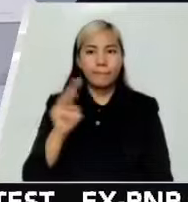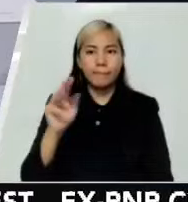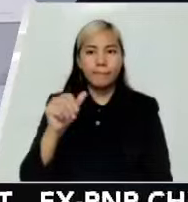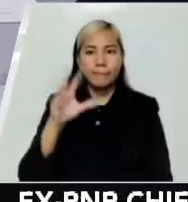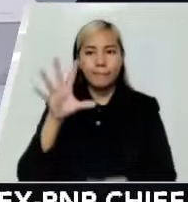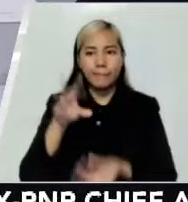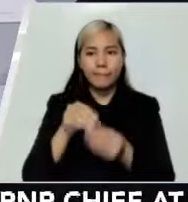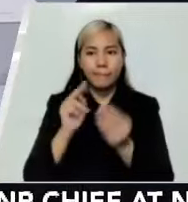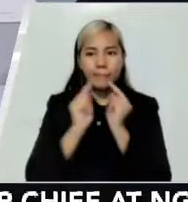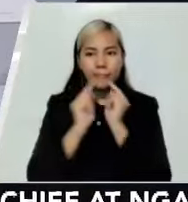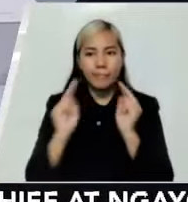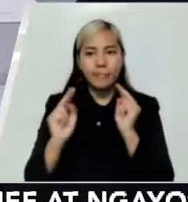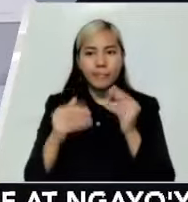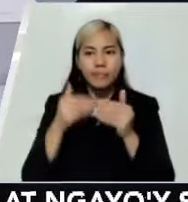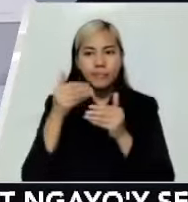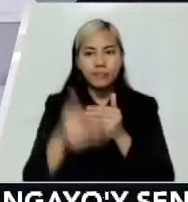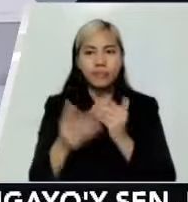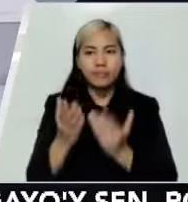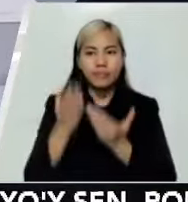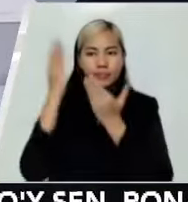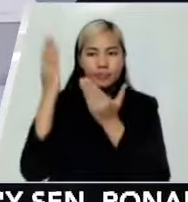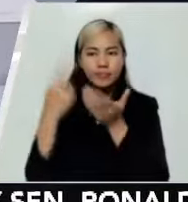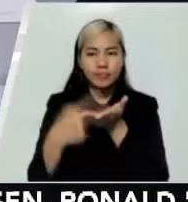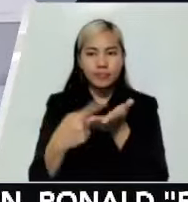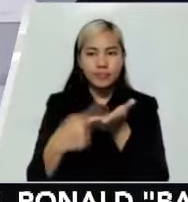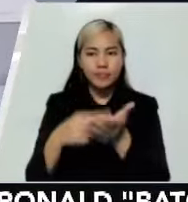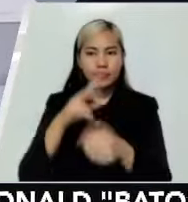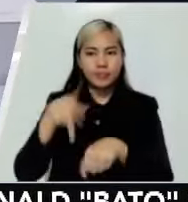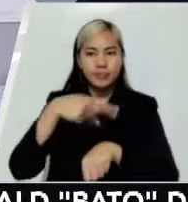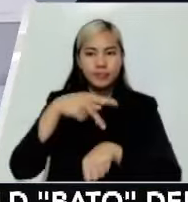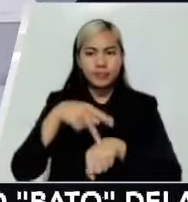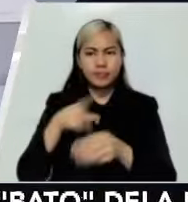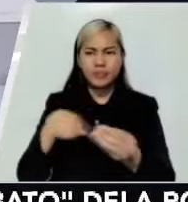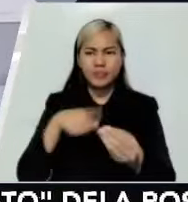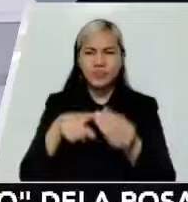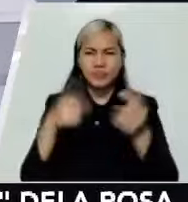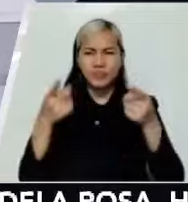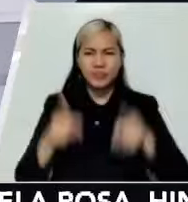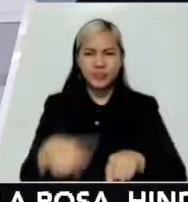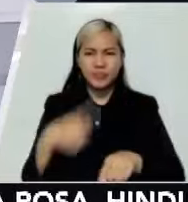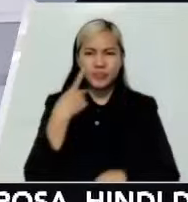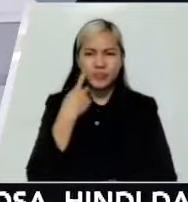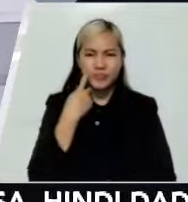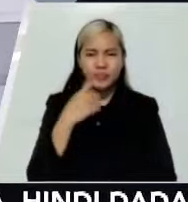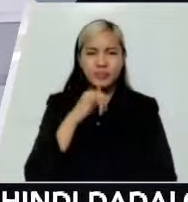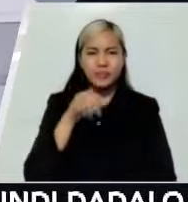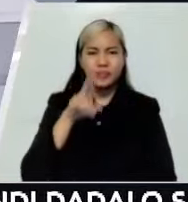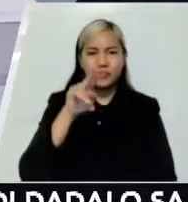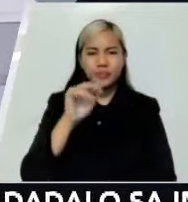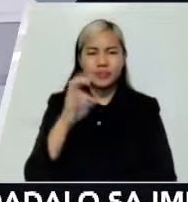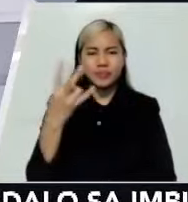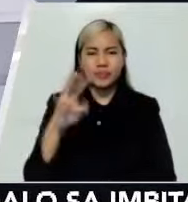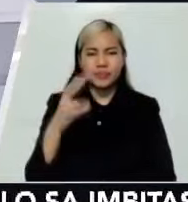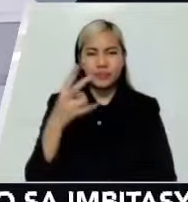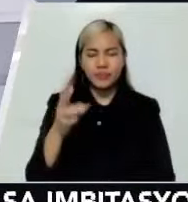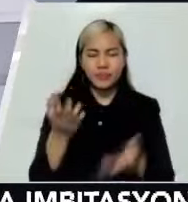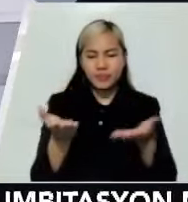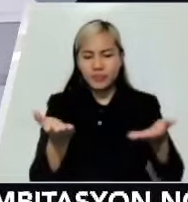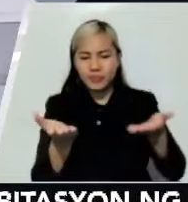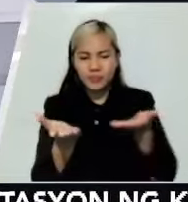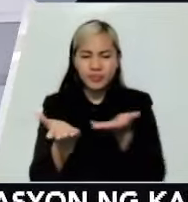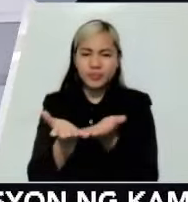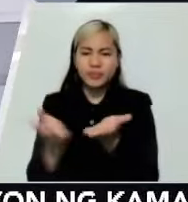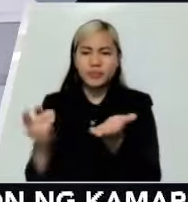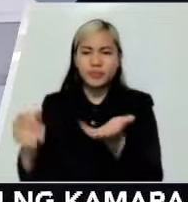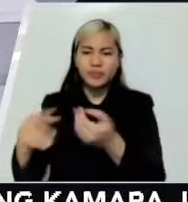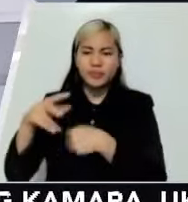Naghain na ng diplomatic protest ng Pilipinas kaugnay sa insidente sa Ayungin Shoal noong June 17 kung saan kinuyog ng China Coast Guard ang mga bangka